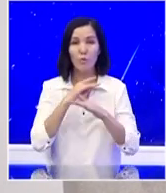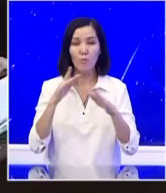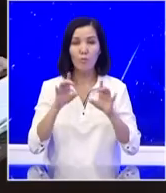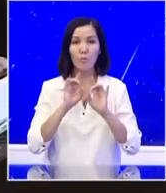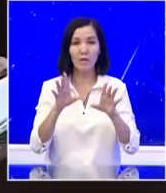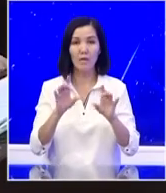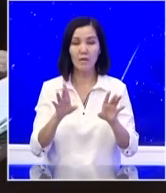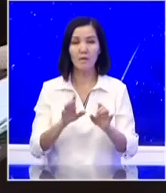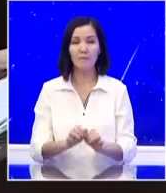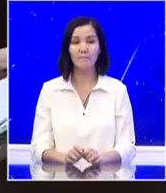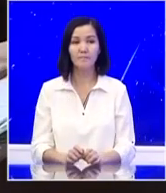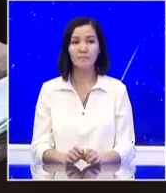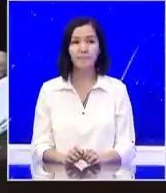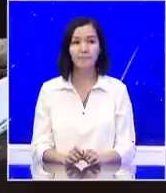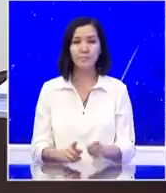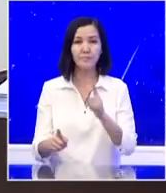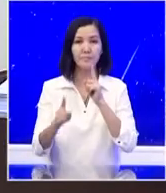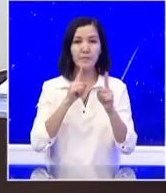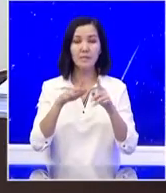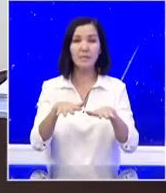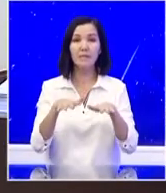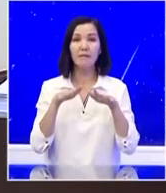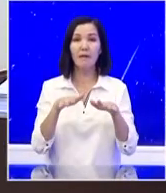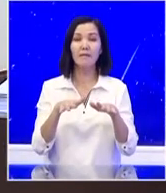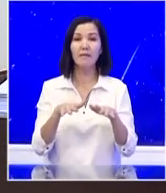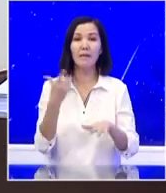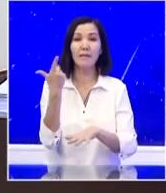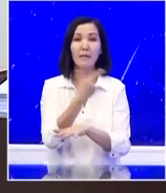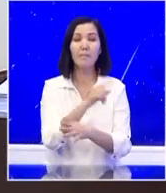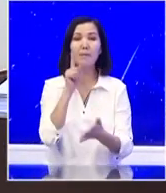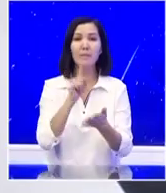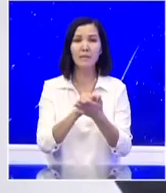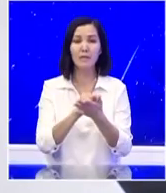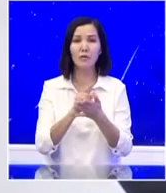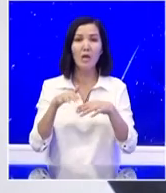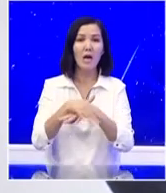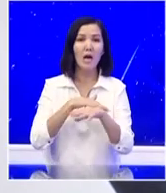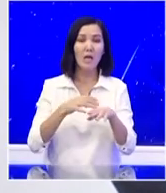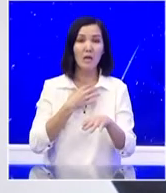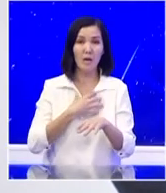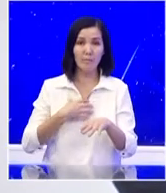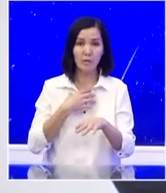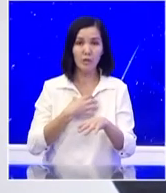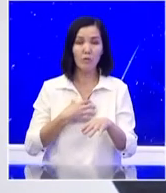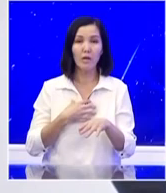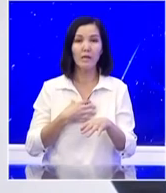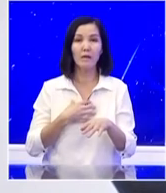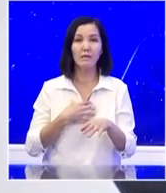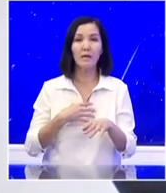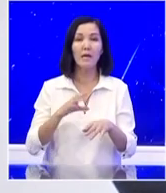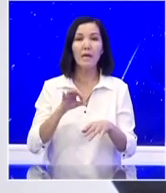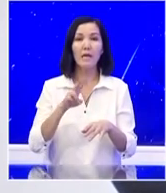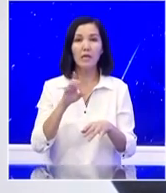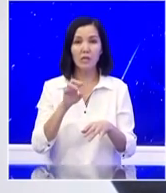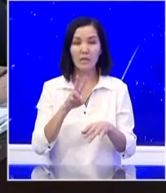есептеймін. Сенатор айтқандай, екпе салдыру міндетті болады деп жұрт өре түрегелгенді. Бұның мән-жайын сенатқа келген Елжан